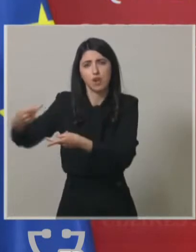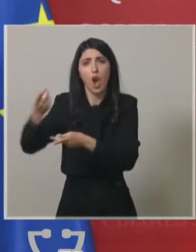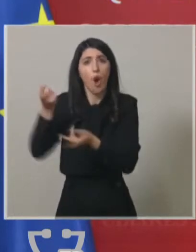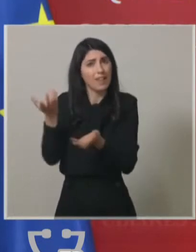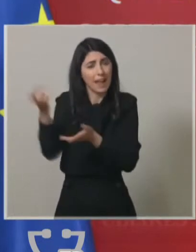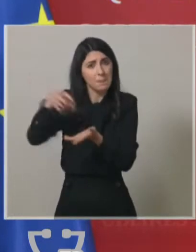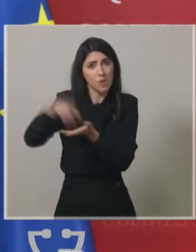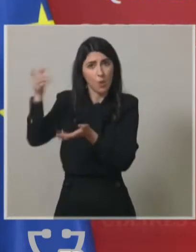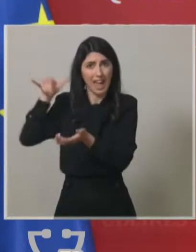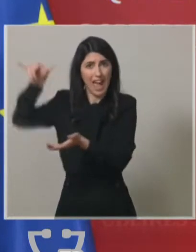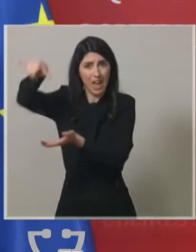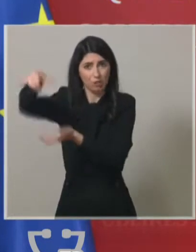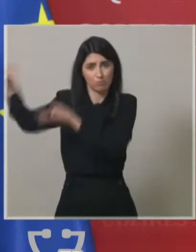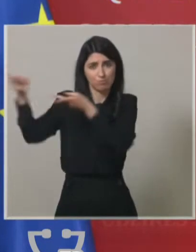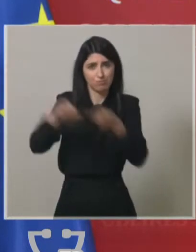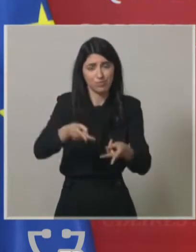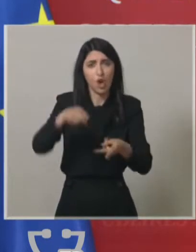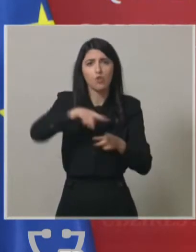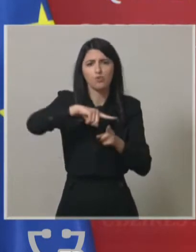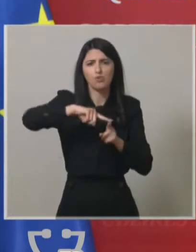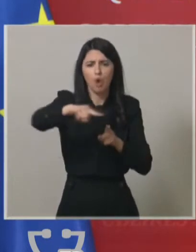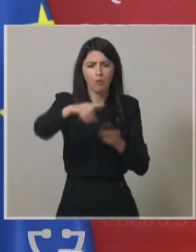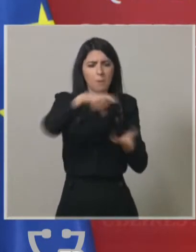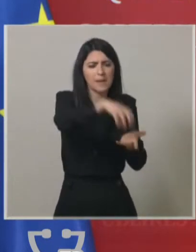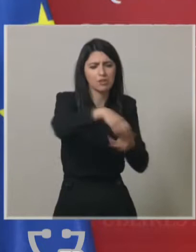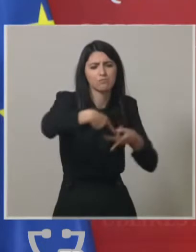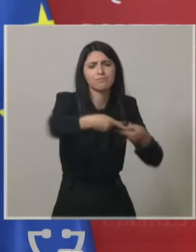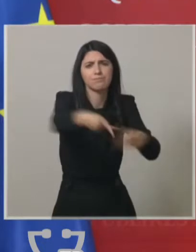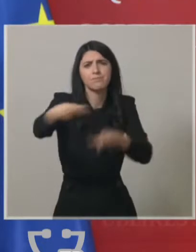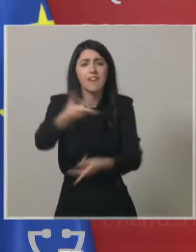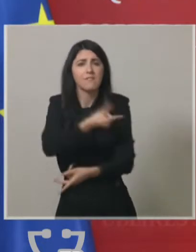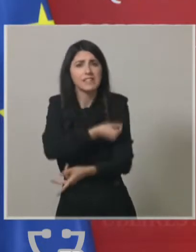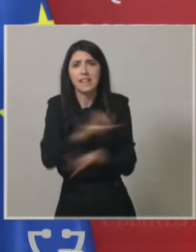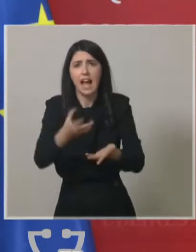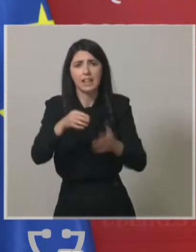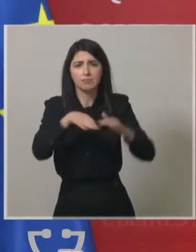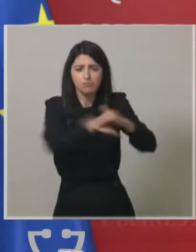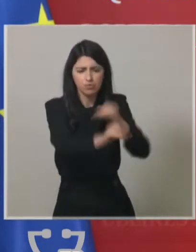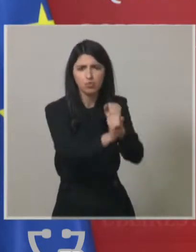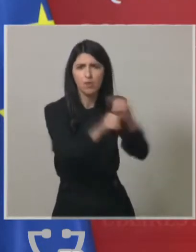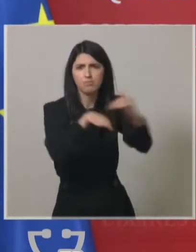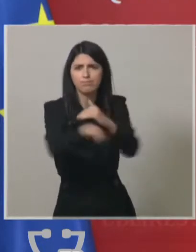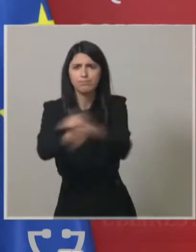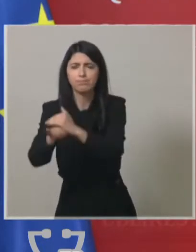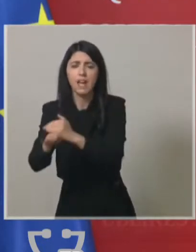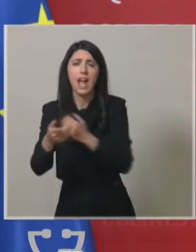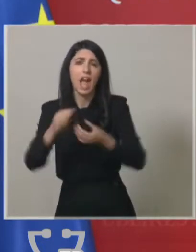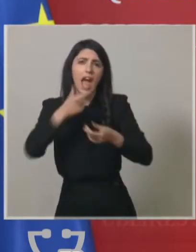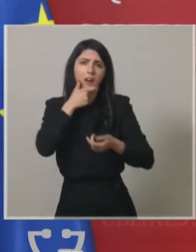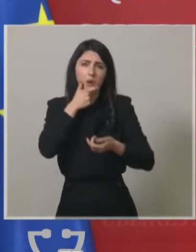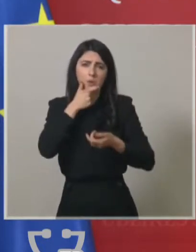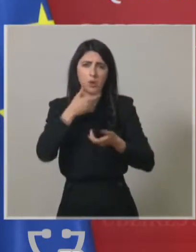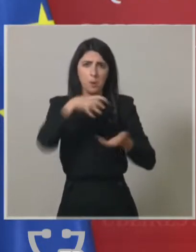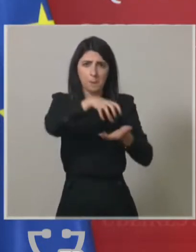аеродром до сите места каде што вакцините ќе се складираат, економските оператори и здравствениот